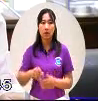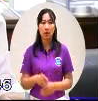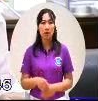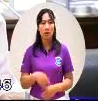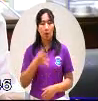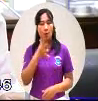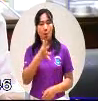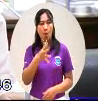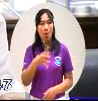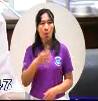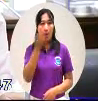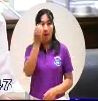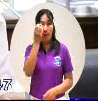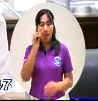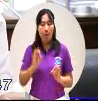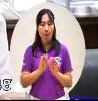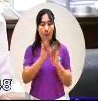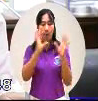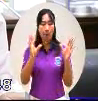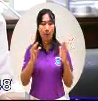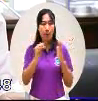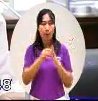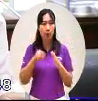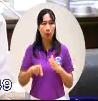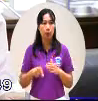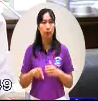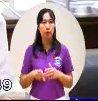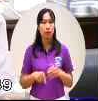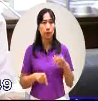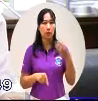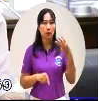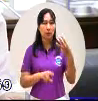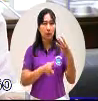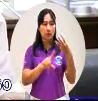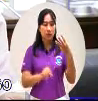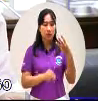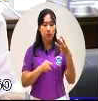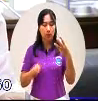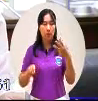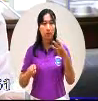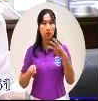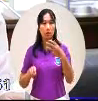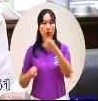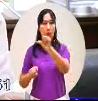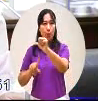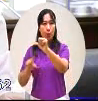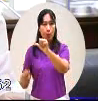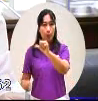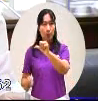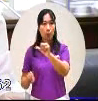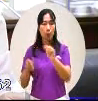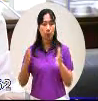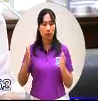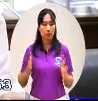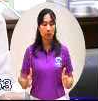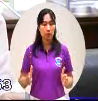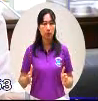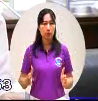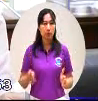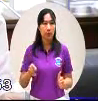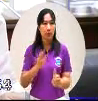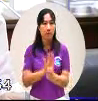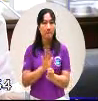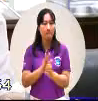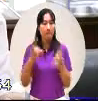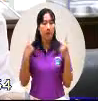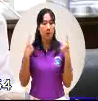局，在三到五月这个区块，你们在我们盐乡要做出哪一种